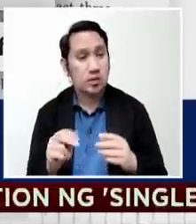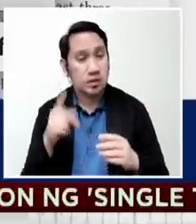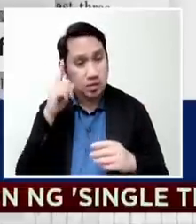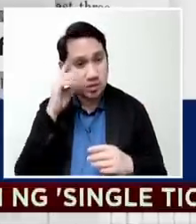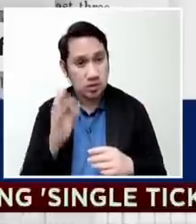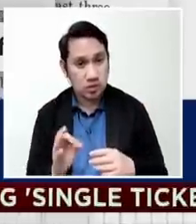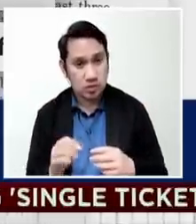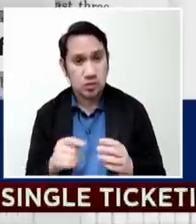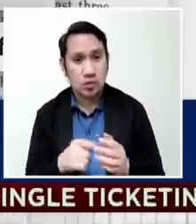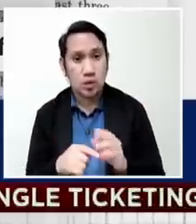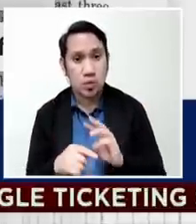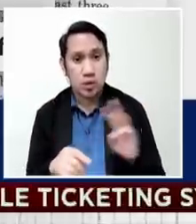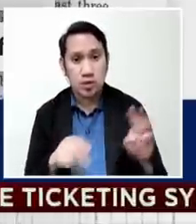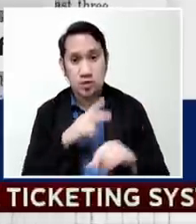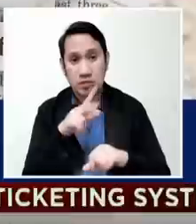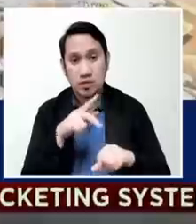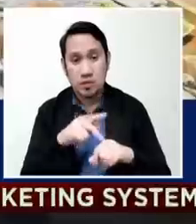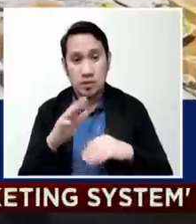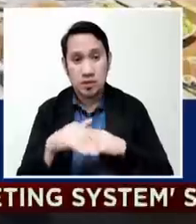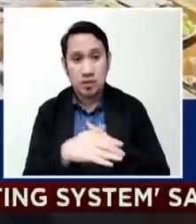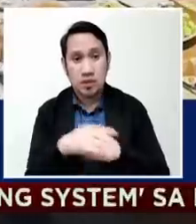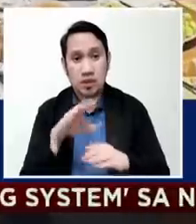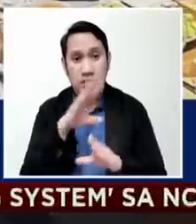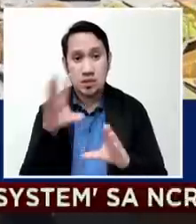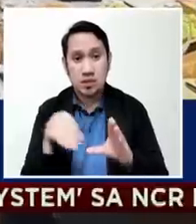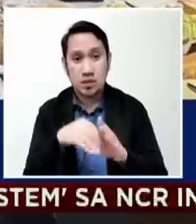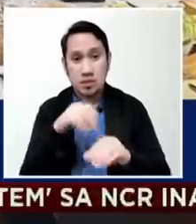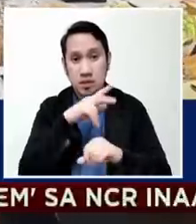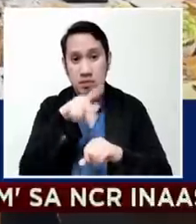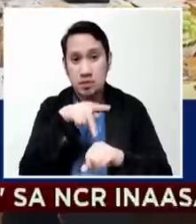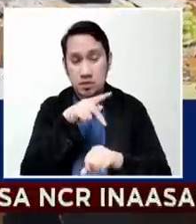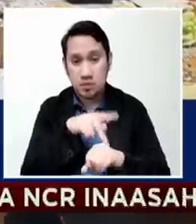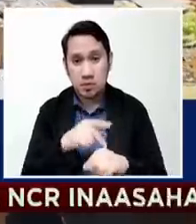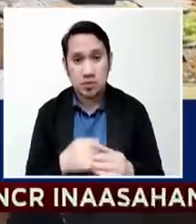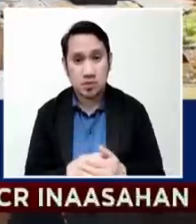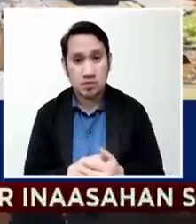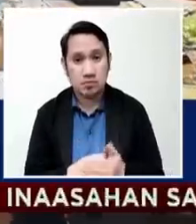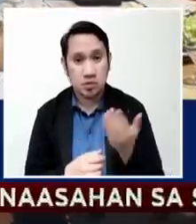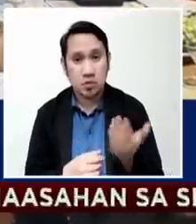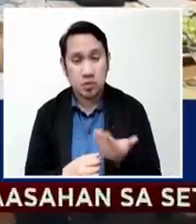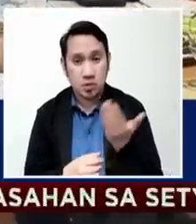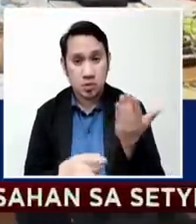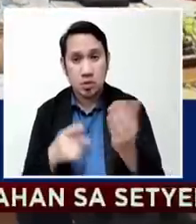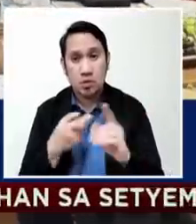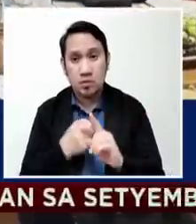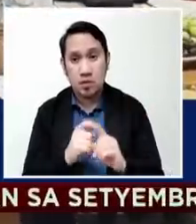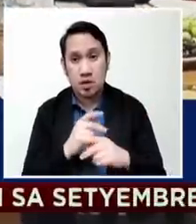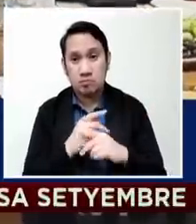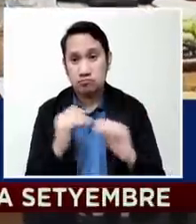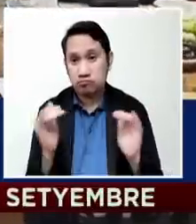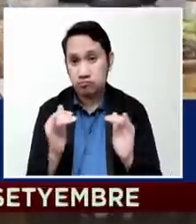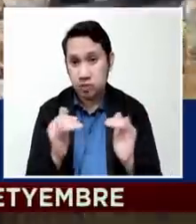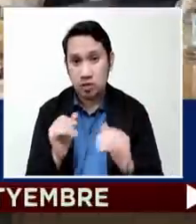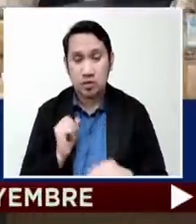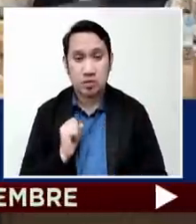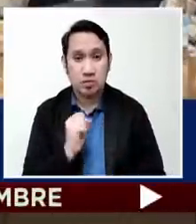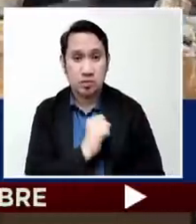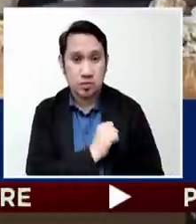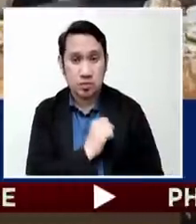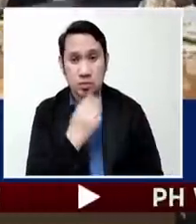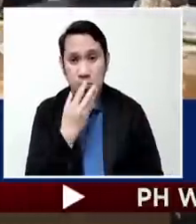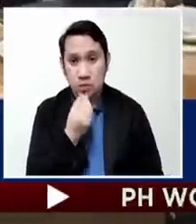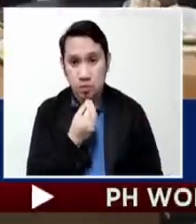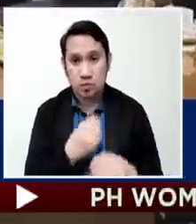West Philippine Sea na parte ng Pilipinas. Ang pinagtibay na resolusyon ay produkto ng pakikipagpulong ng mga senador kina Foreign